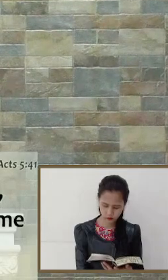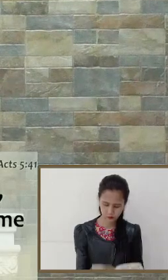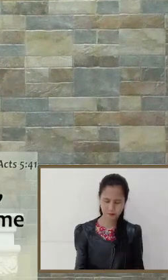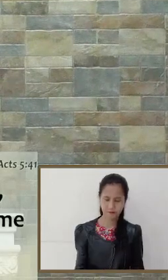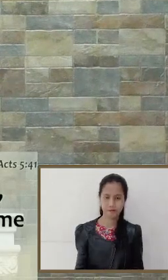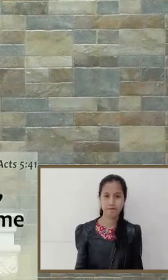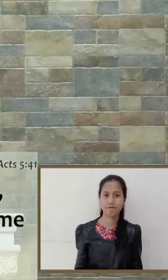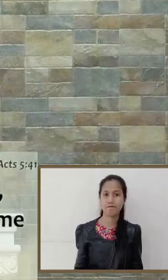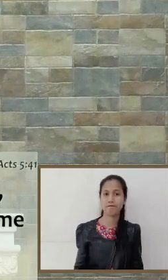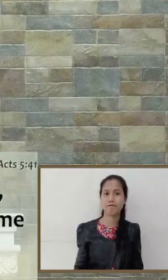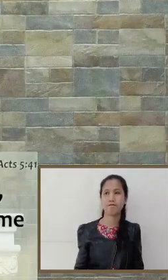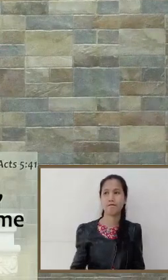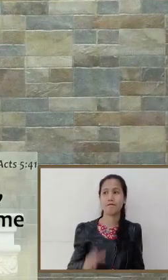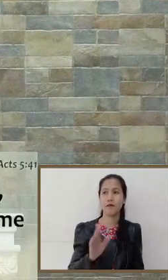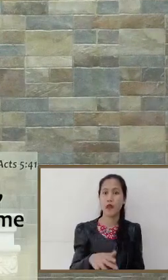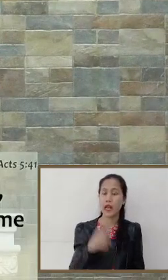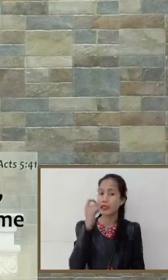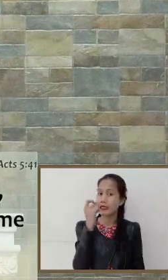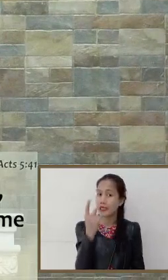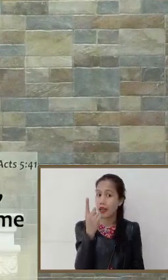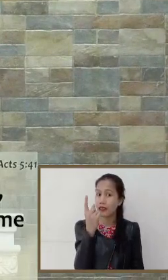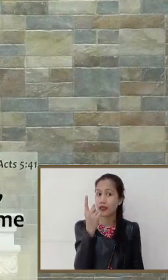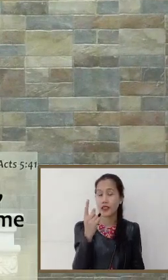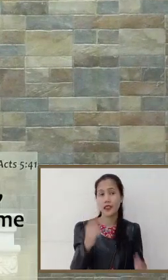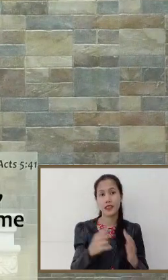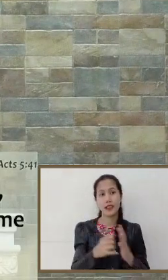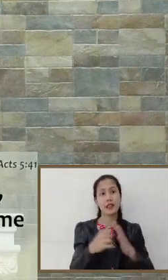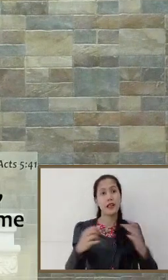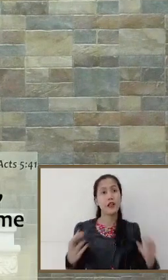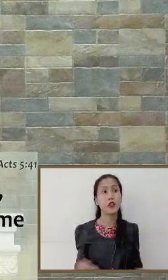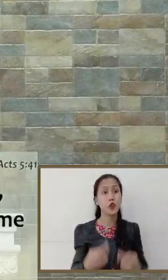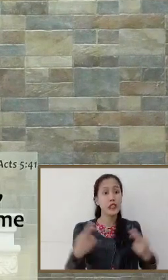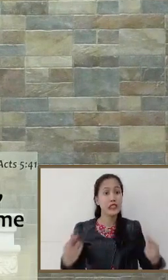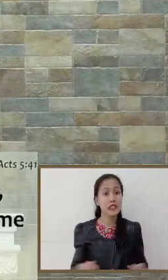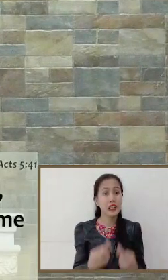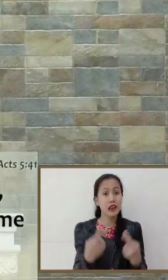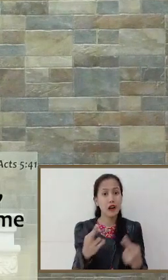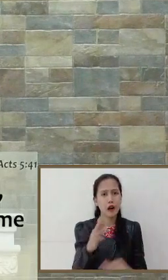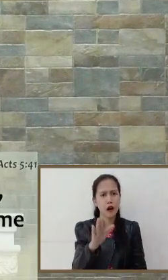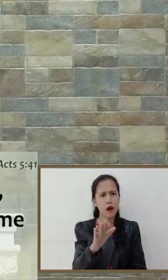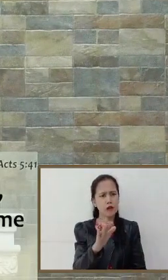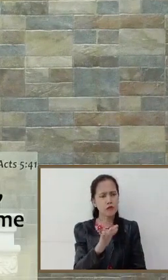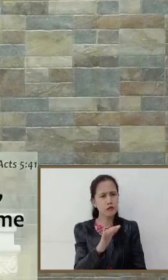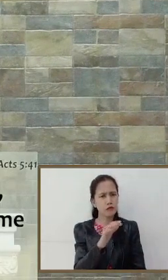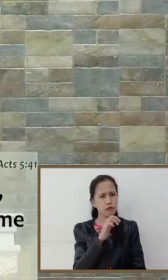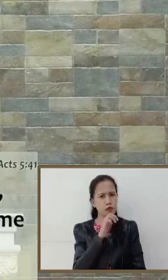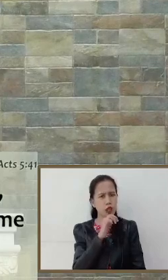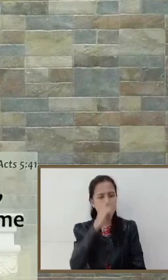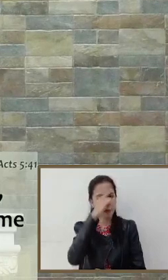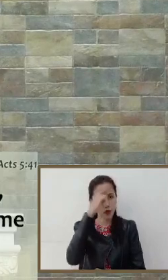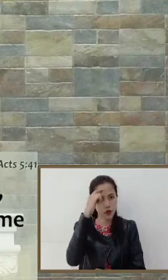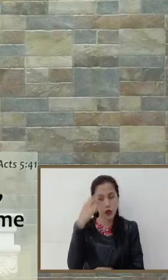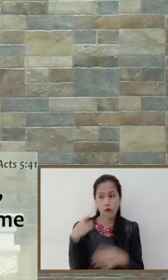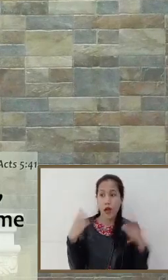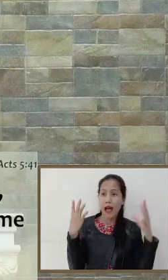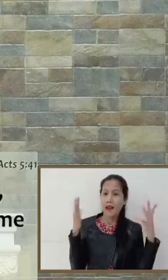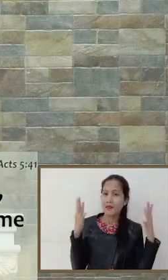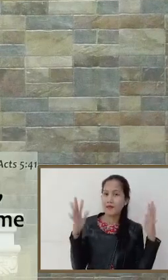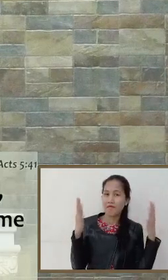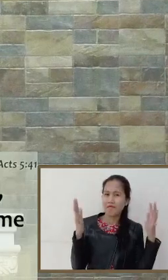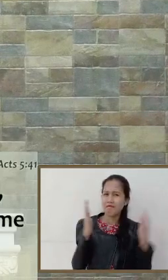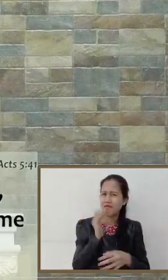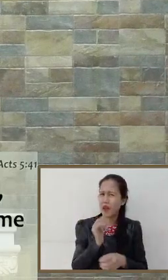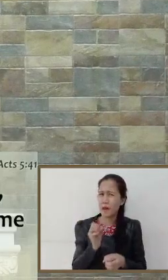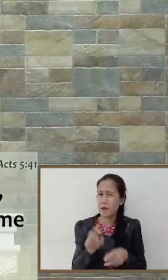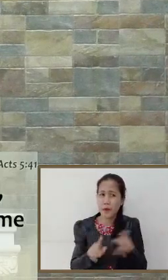Hindi dahil sa sila'y pinalakpakan. Hindi dahil po sila ay sila po ay merong sila